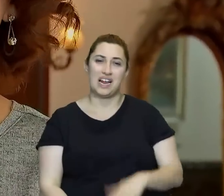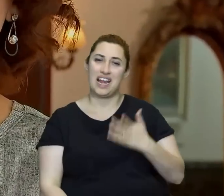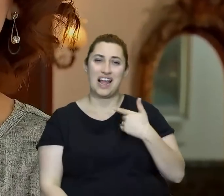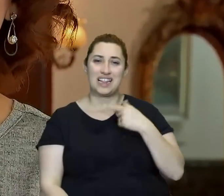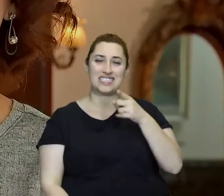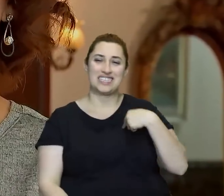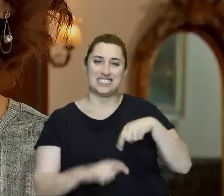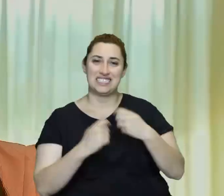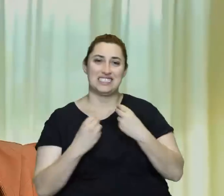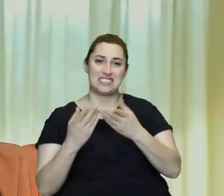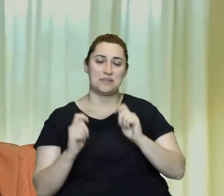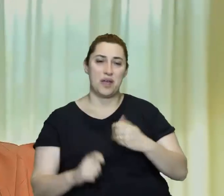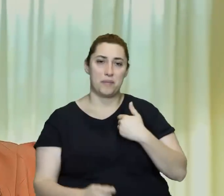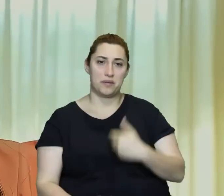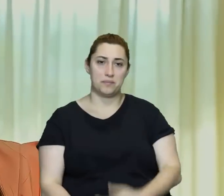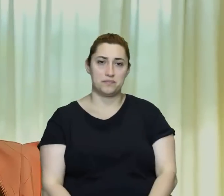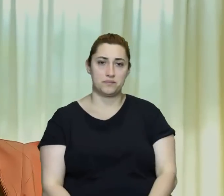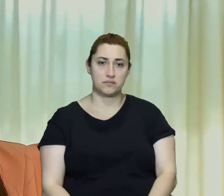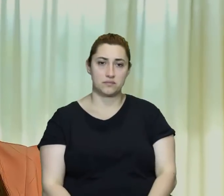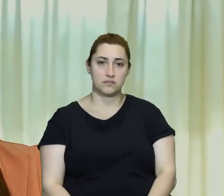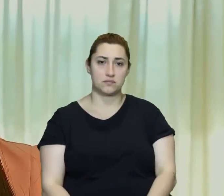Sanırım istemeden seni kırdım.